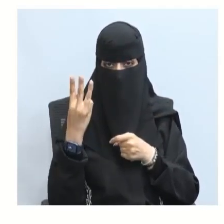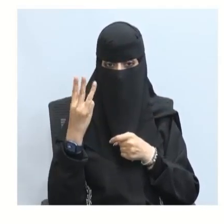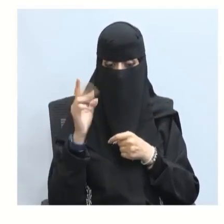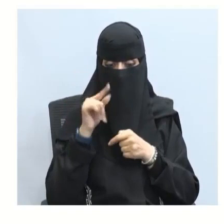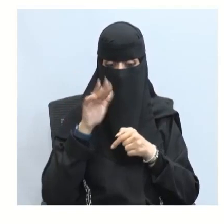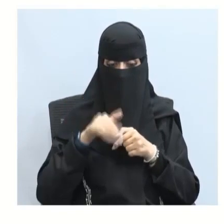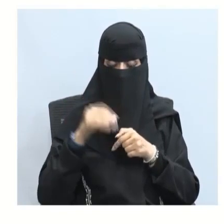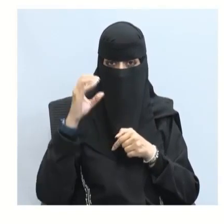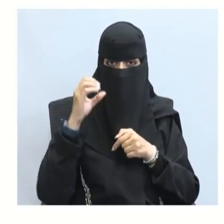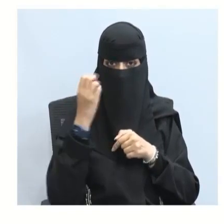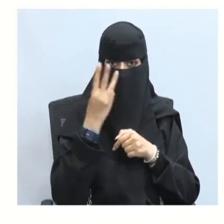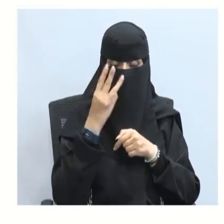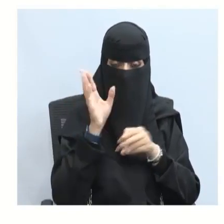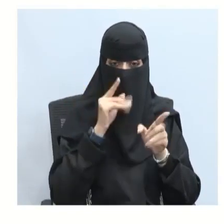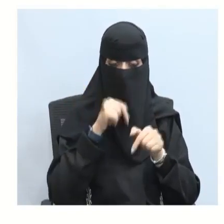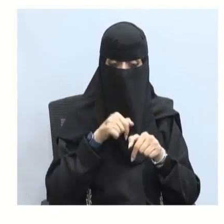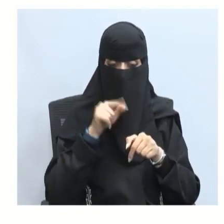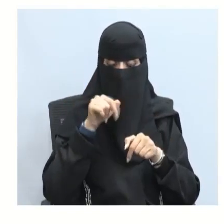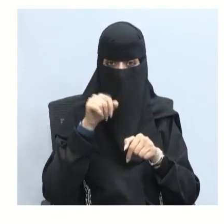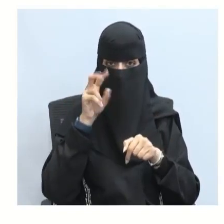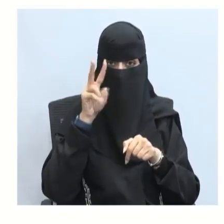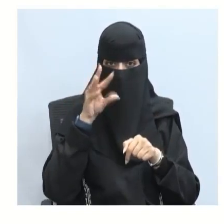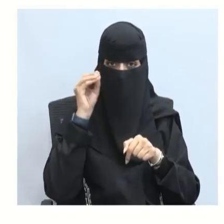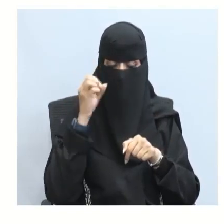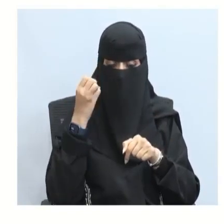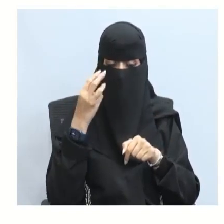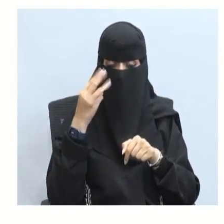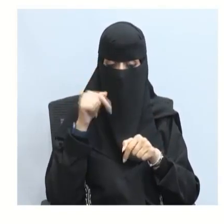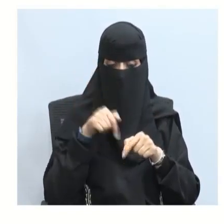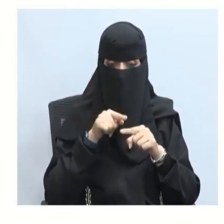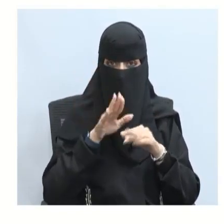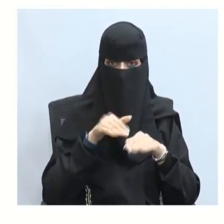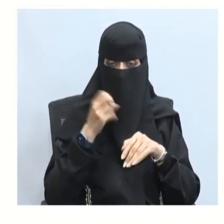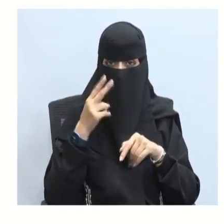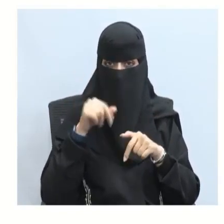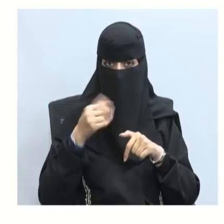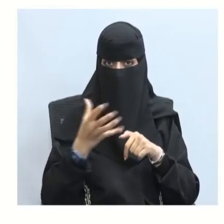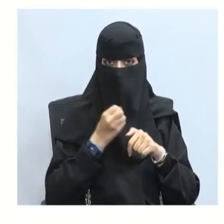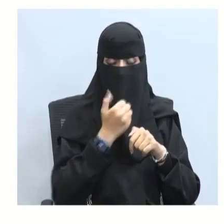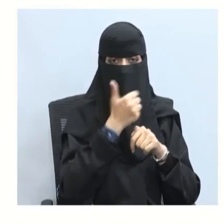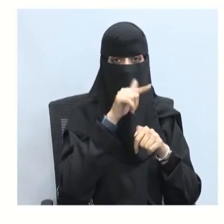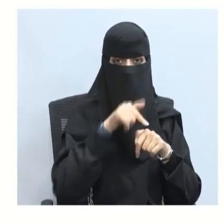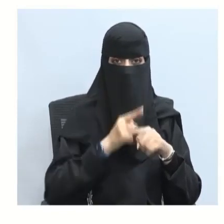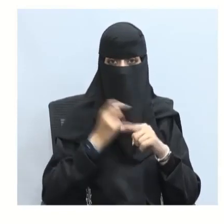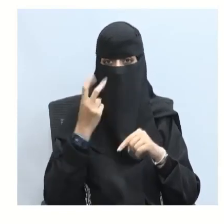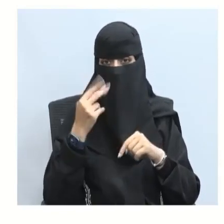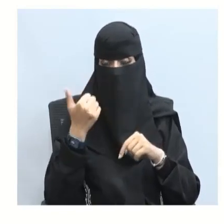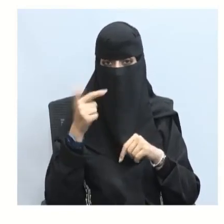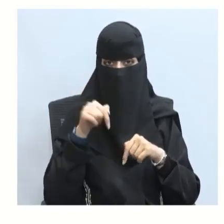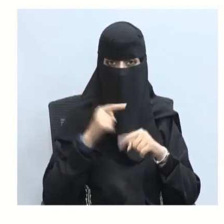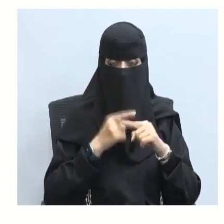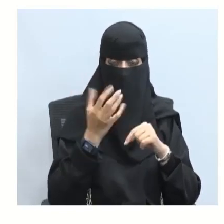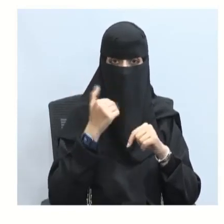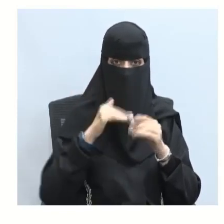اذا سي3 اتش 3 في 2 سيعطيني هنا الناتج 6 ئ 2 اذا سيكون